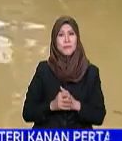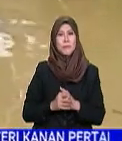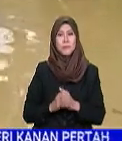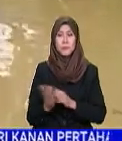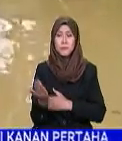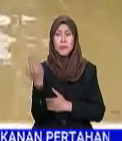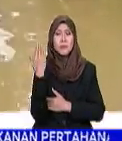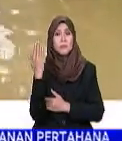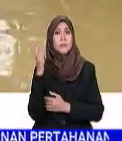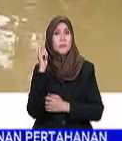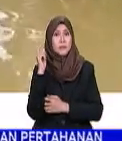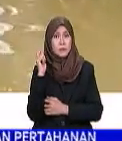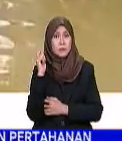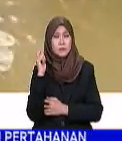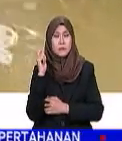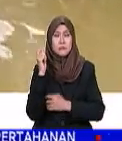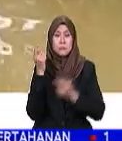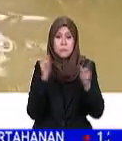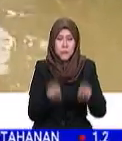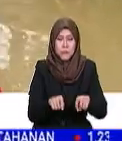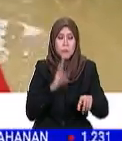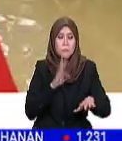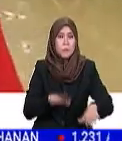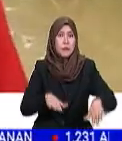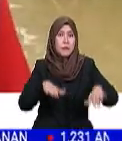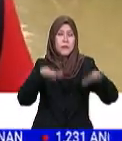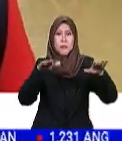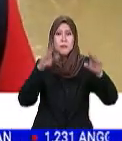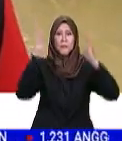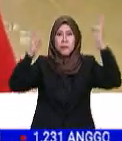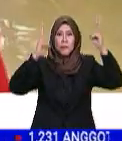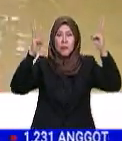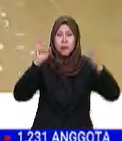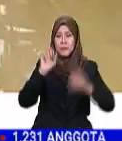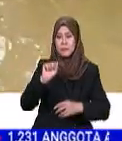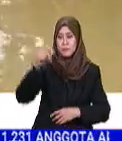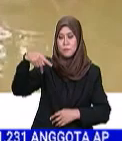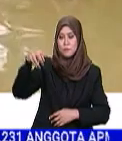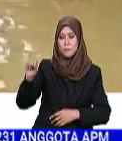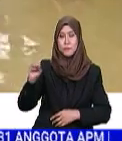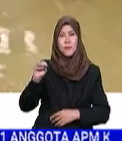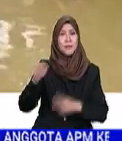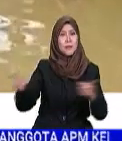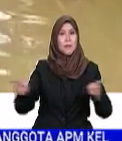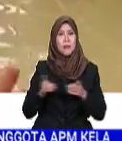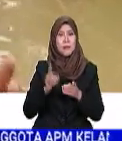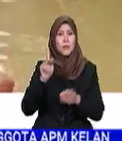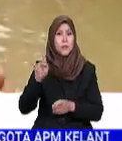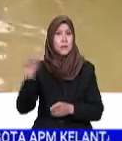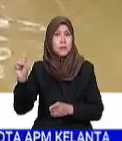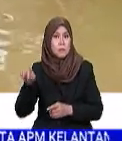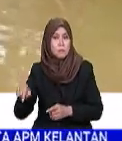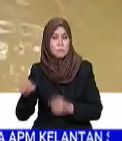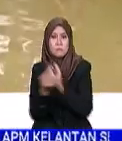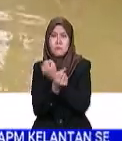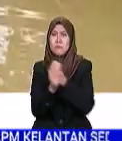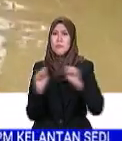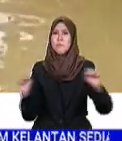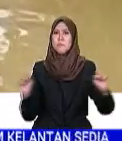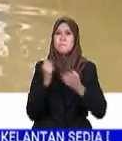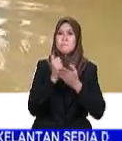tadi, keadaan semakin membimbangkan dan Angkatan Pertahanan Awam Malaysia, APM daerah Kota Star, telah pun bersiap